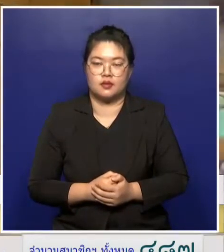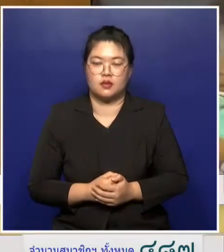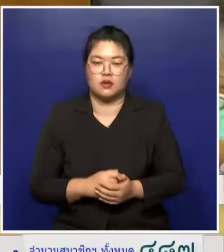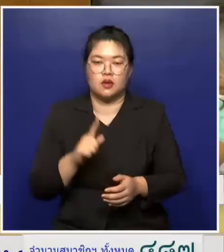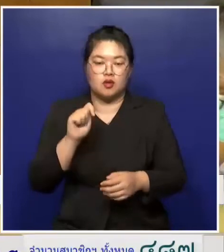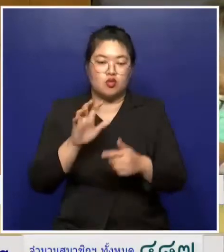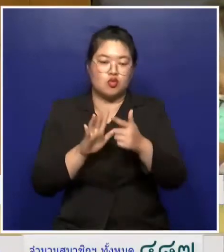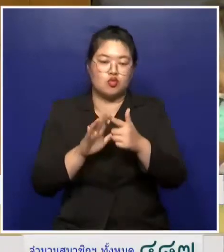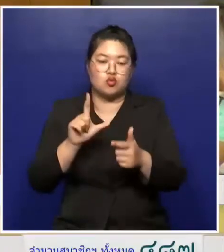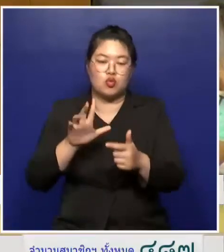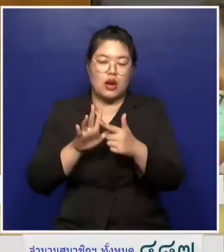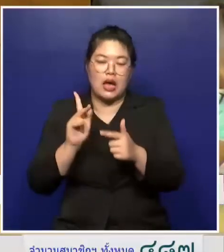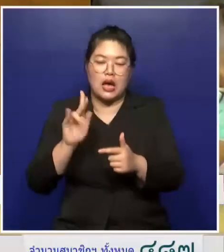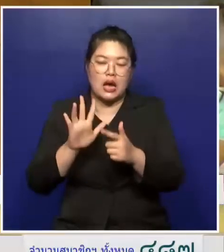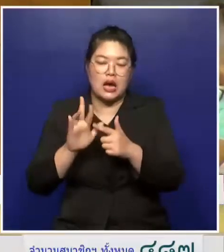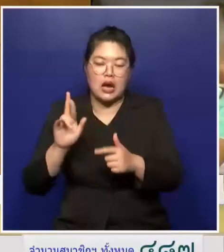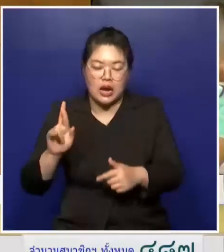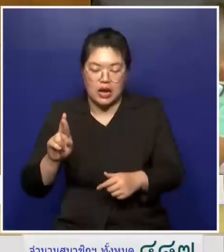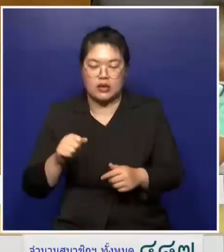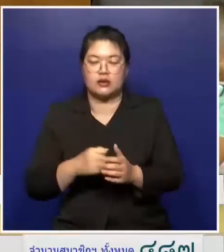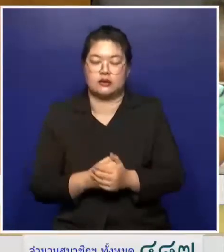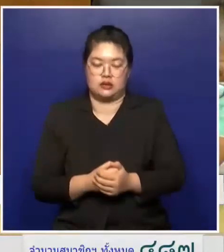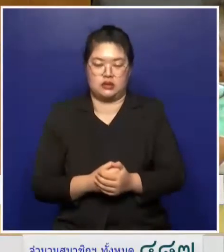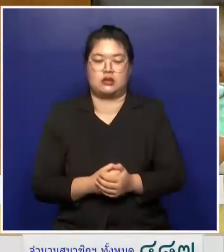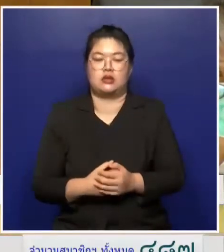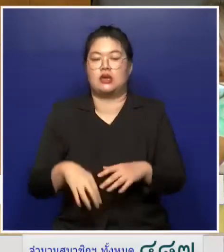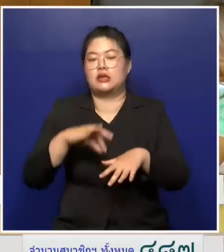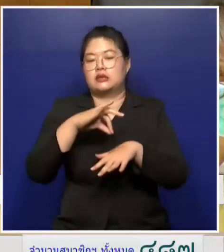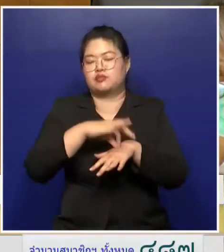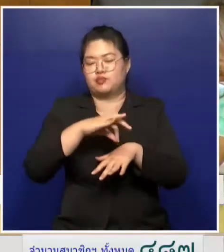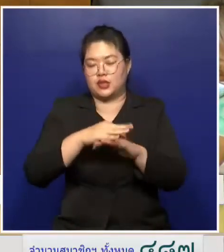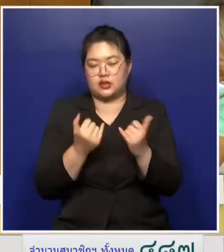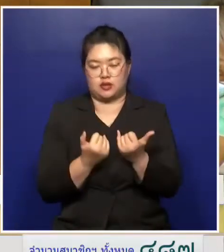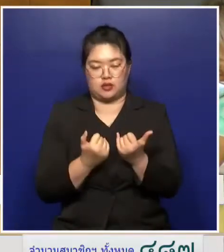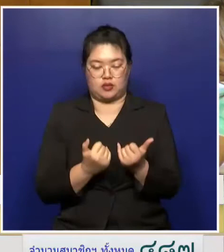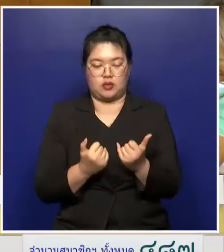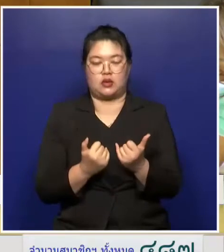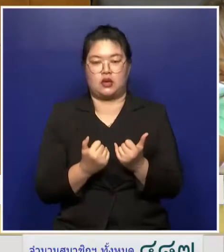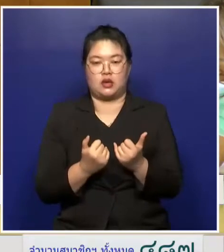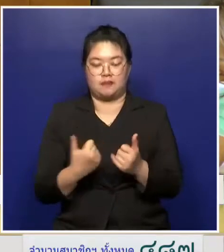ยั